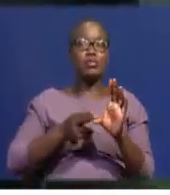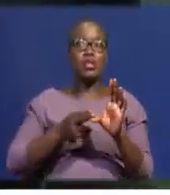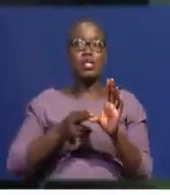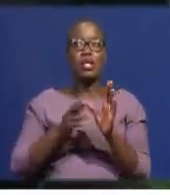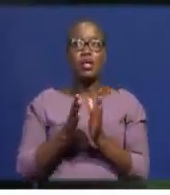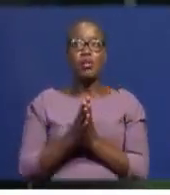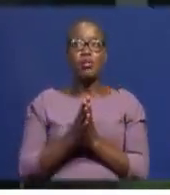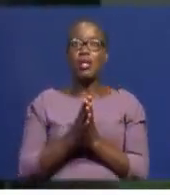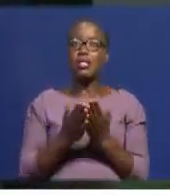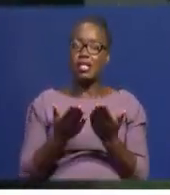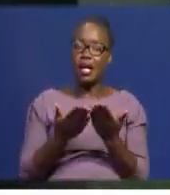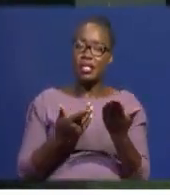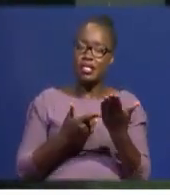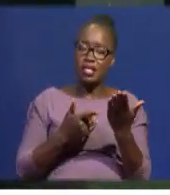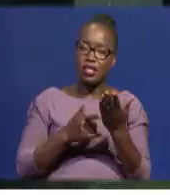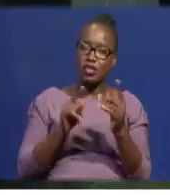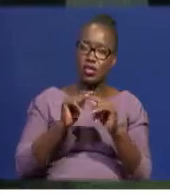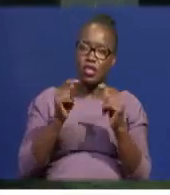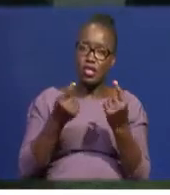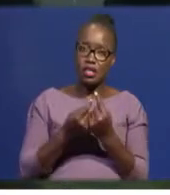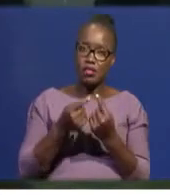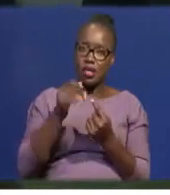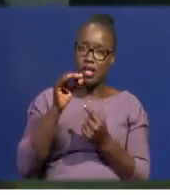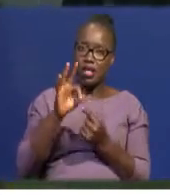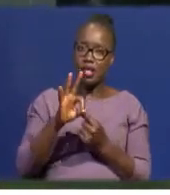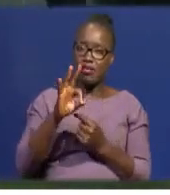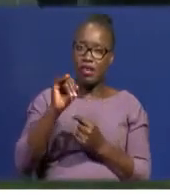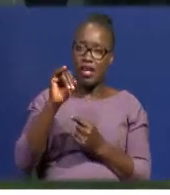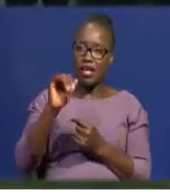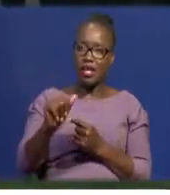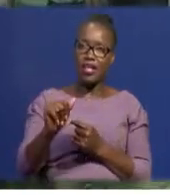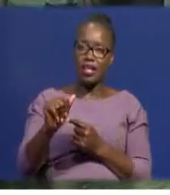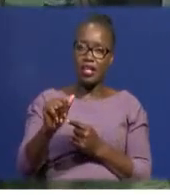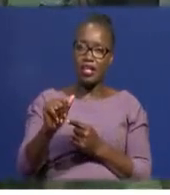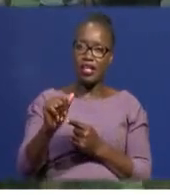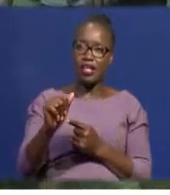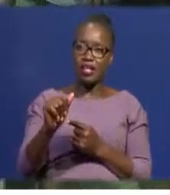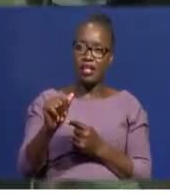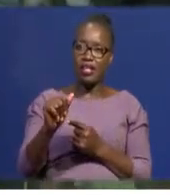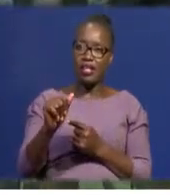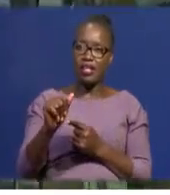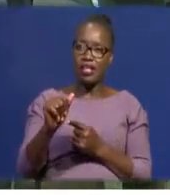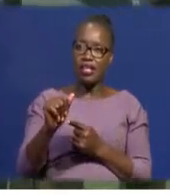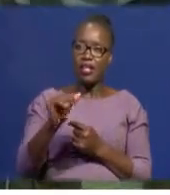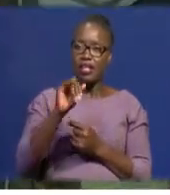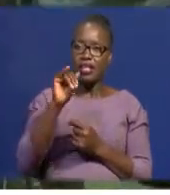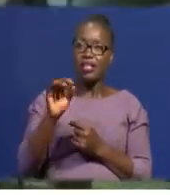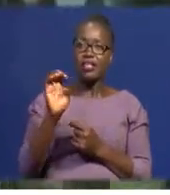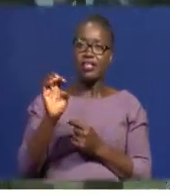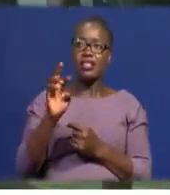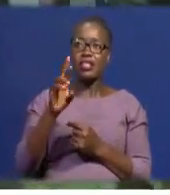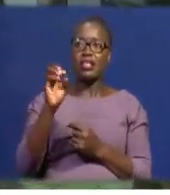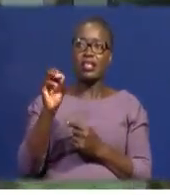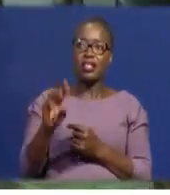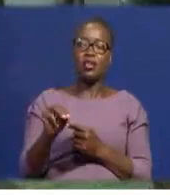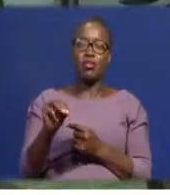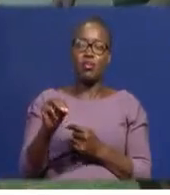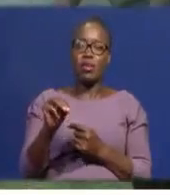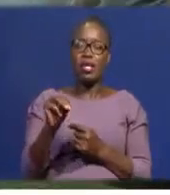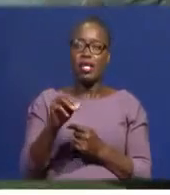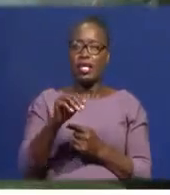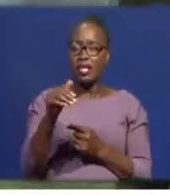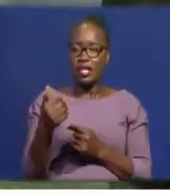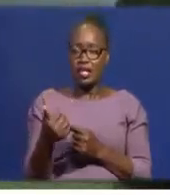la wajumbe wa kiufundi la shirikisho la kimataifa la magari la FIA Mtoke na Karmo